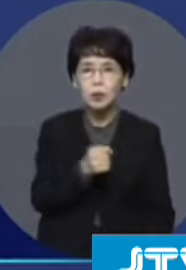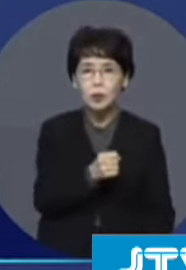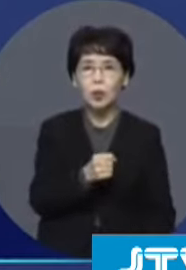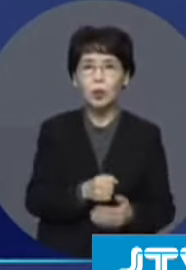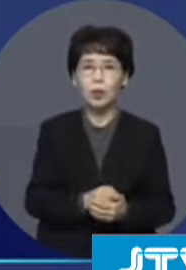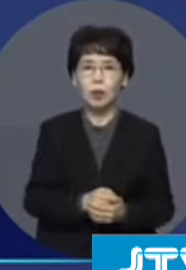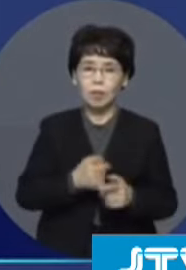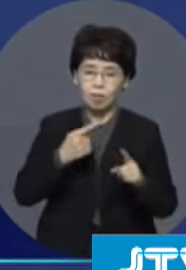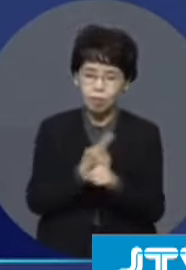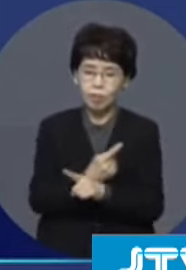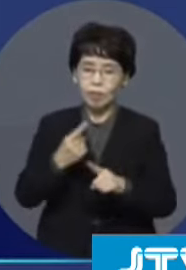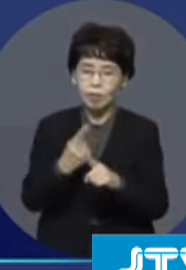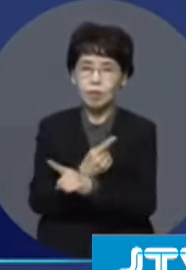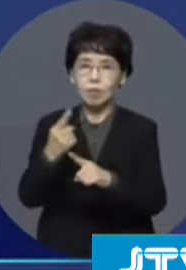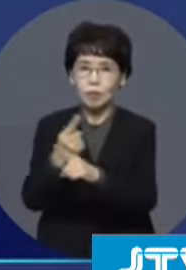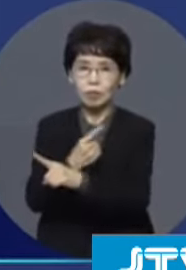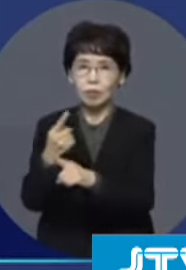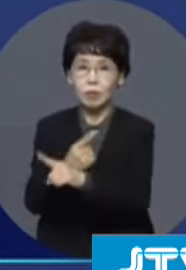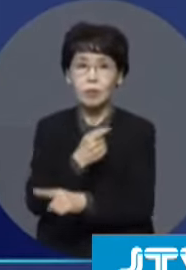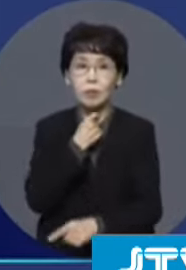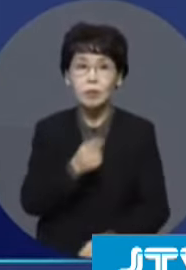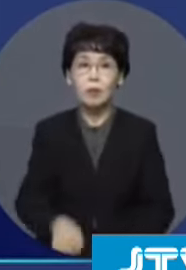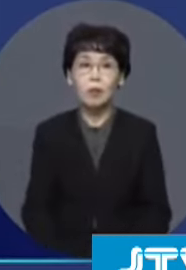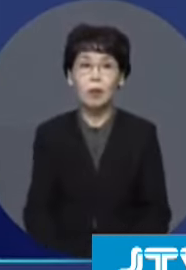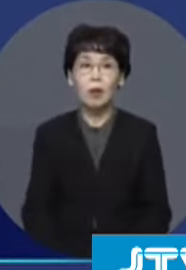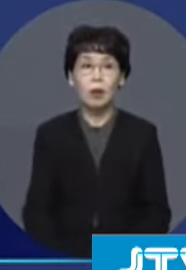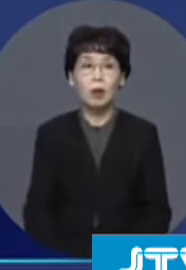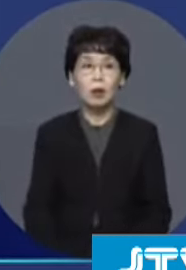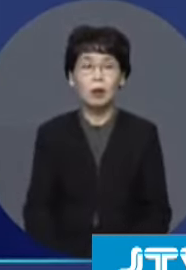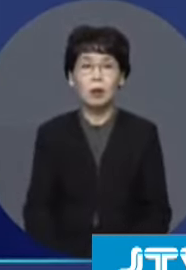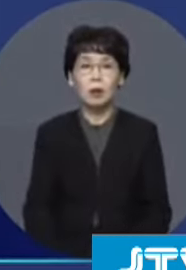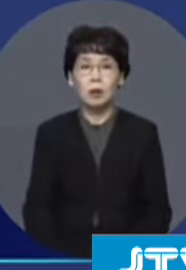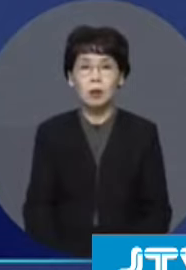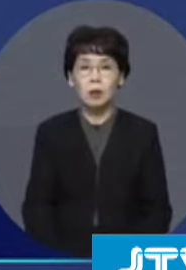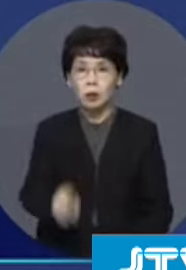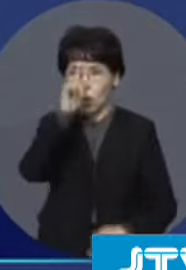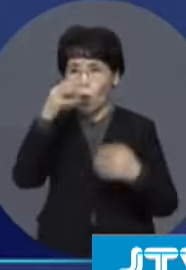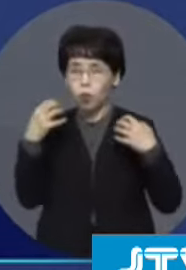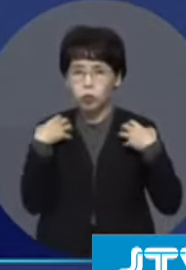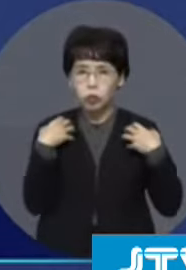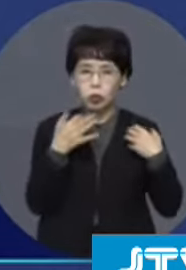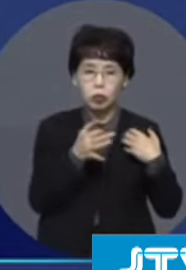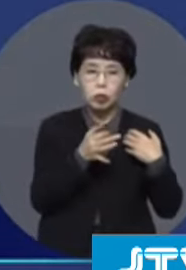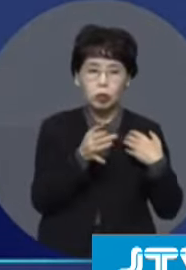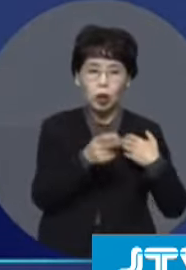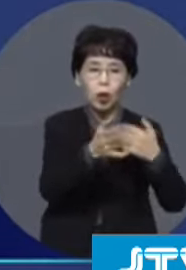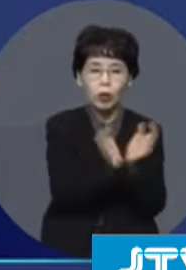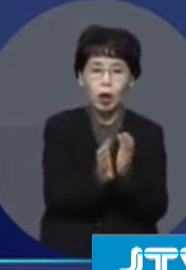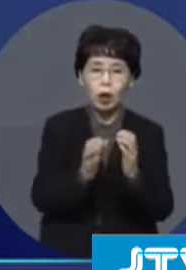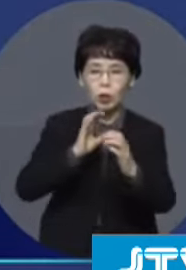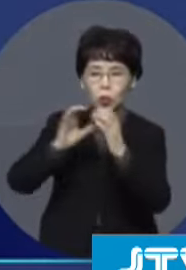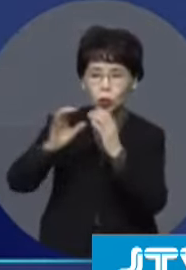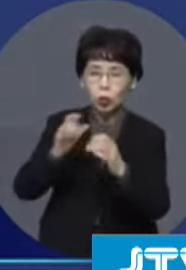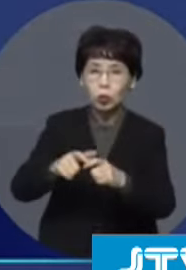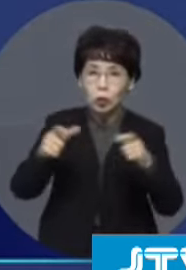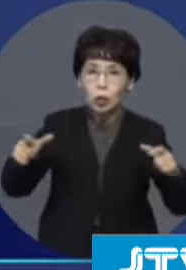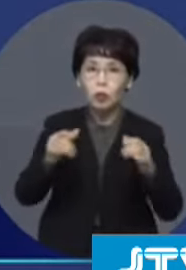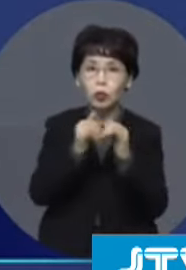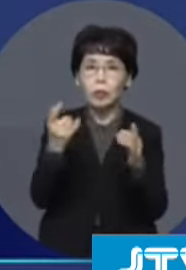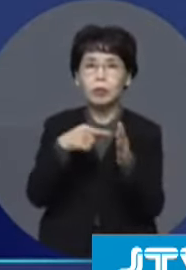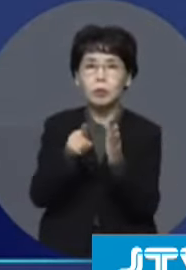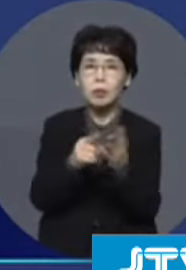쇄신에 쇄신을 기해 나갈 것입니다. 당정 소통도 강화하고 국민을 위해